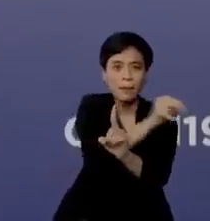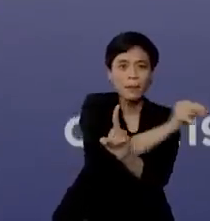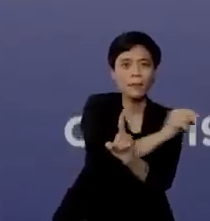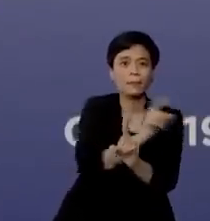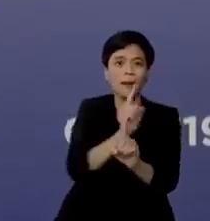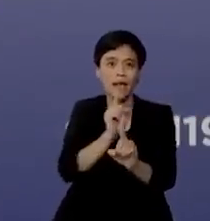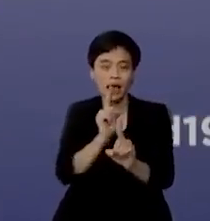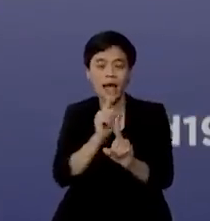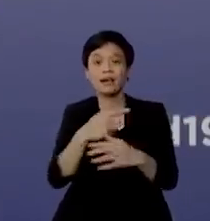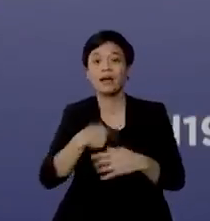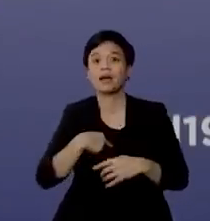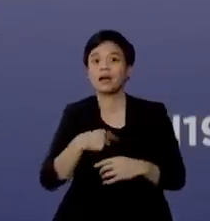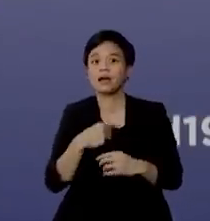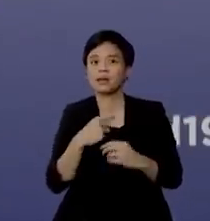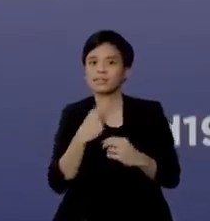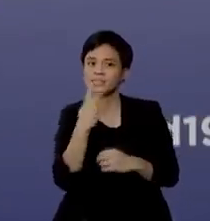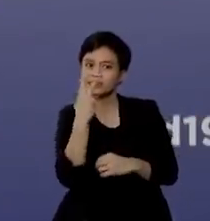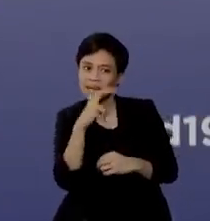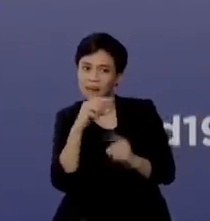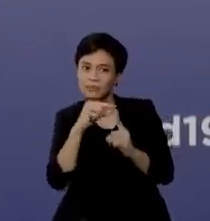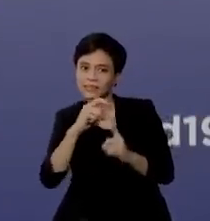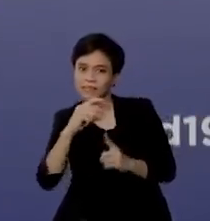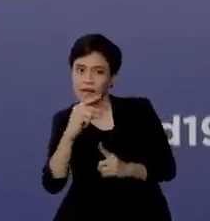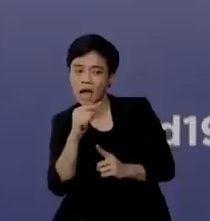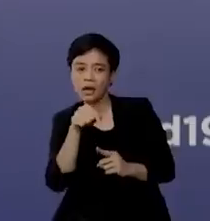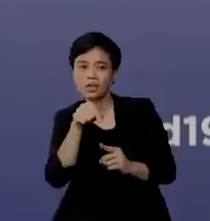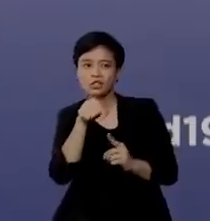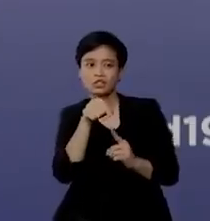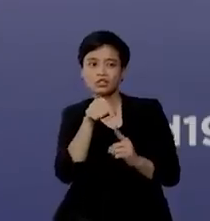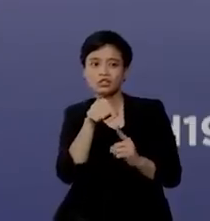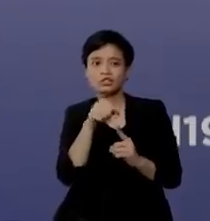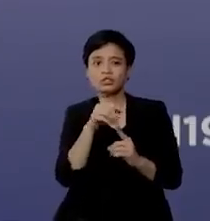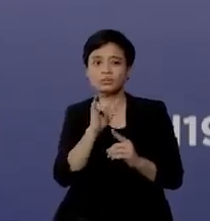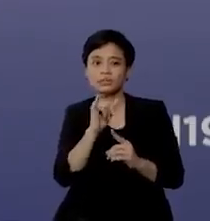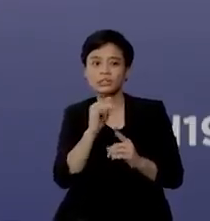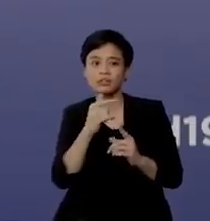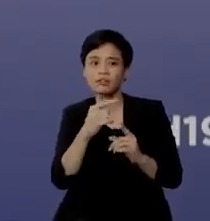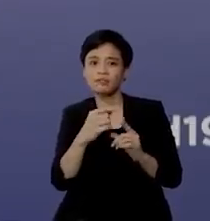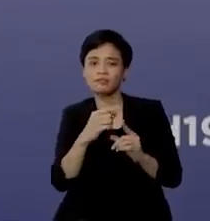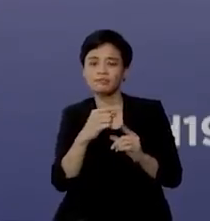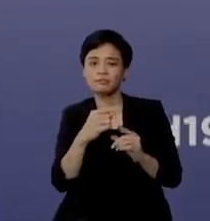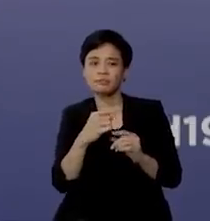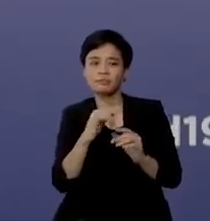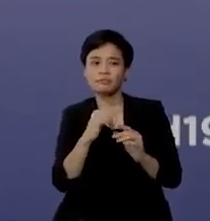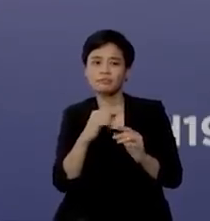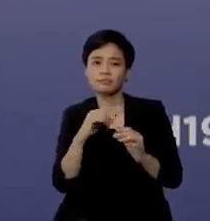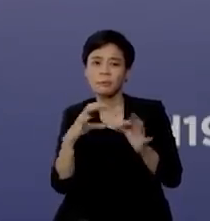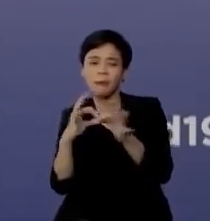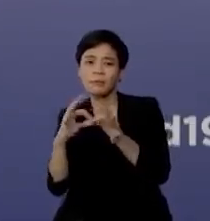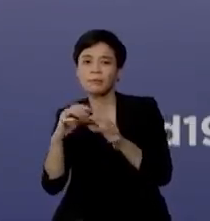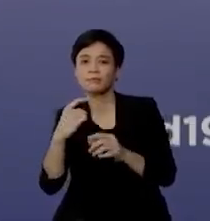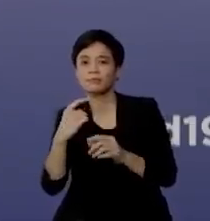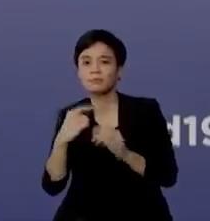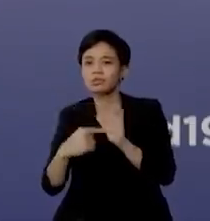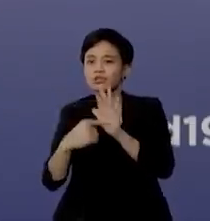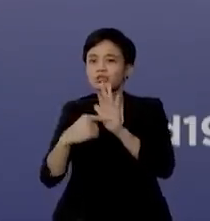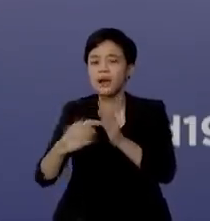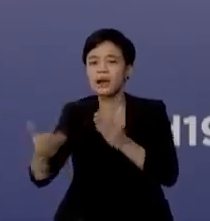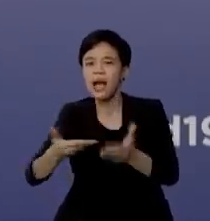pemeriksaan ini tidak ditujukan untuk menentukan protokol layanan klinis di rumah sakit